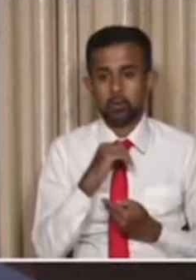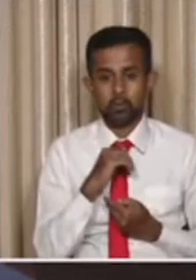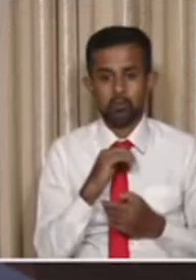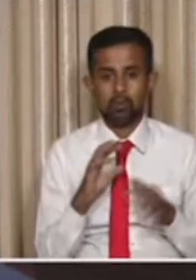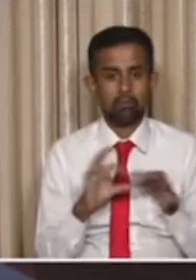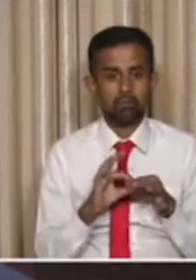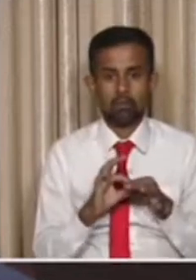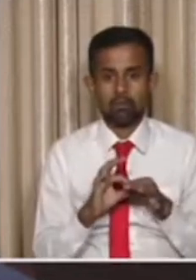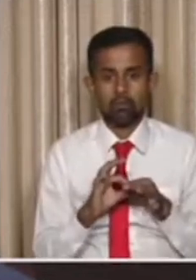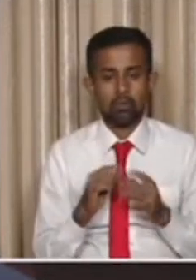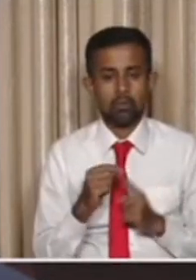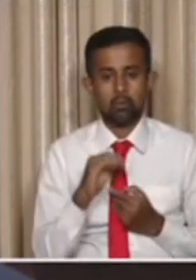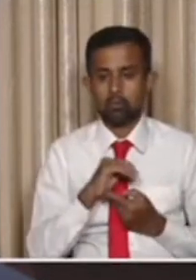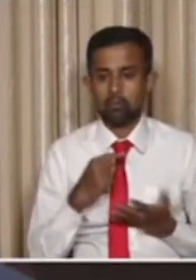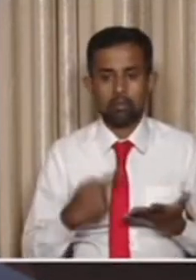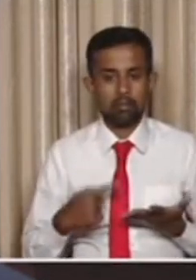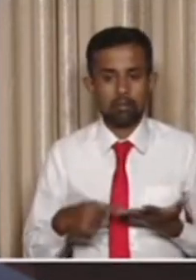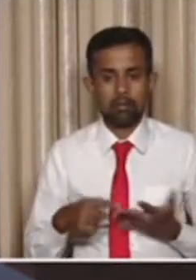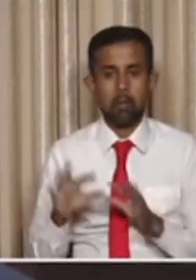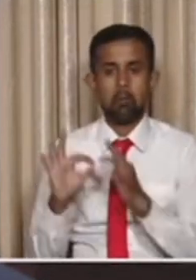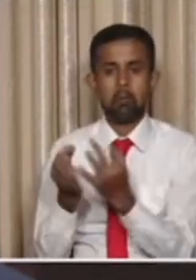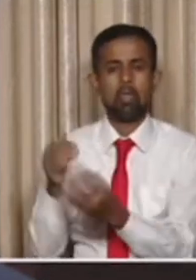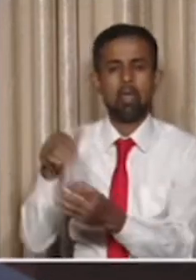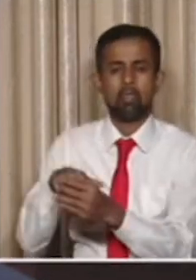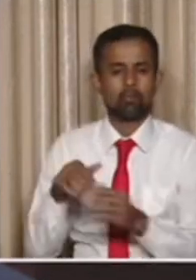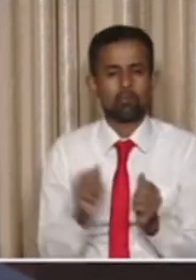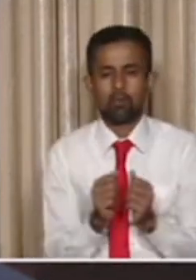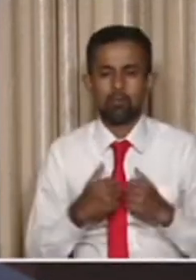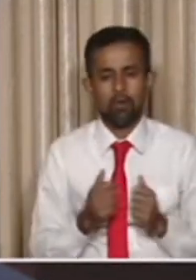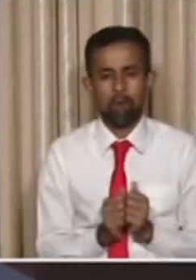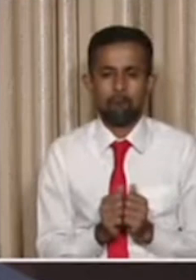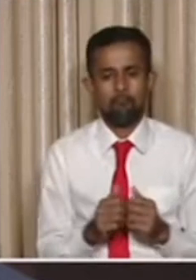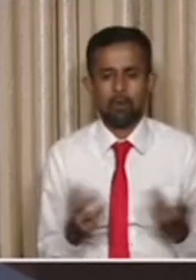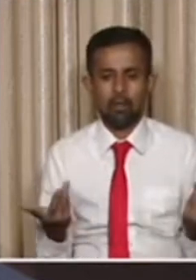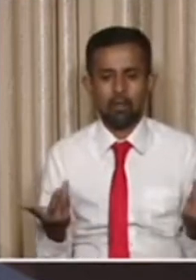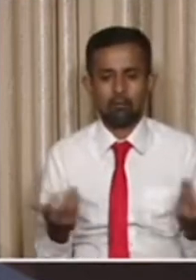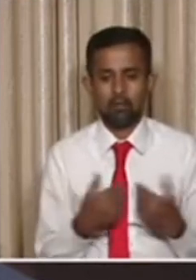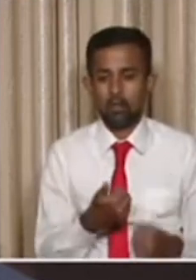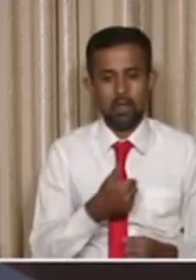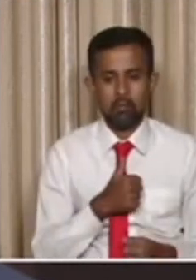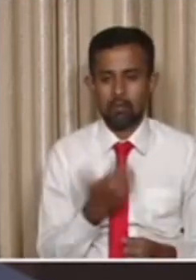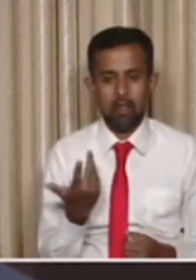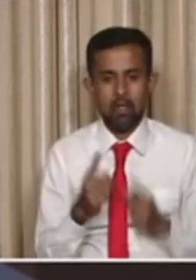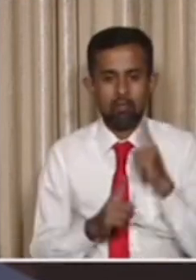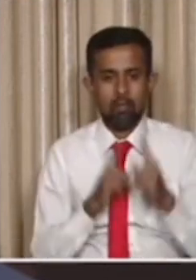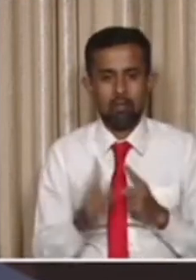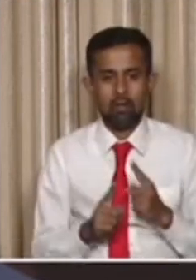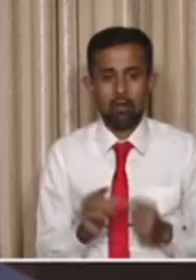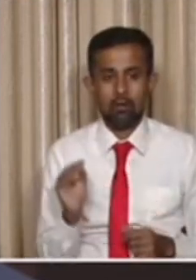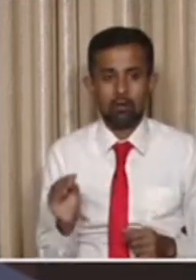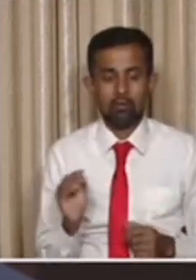සම්බන්ධකම් පුද්ගලික දේවල් ඒ පෞල්වල අභ්‍යන්තර කරුණු මට අදාළ නැහැ. මම කැමති නැහැ ඒව ගැන කතා කරන්න.